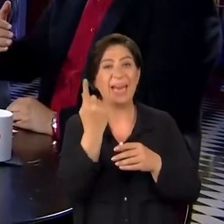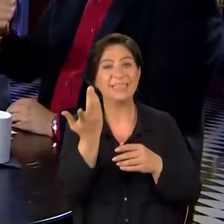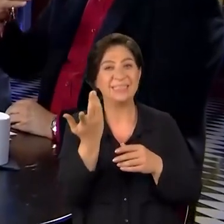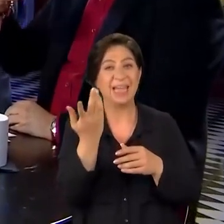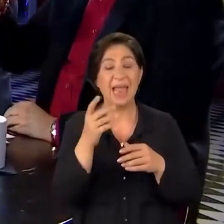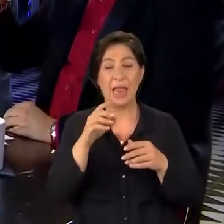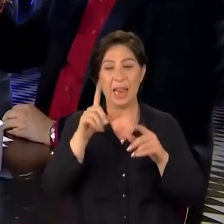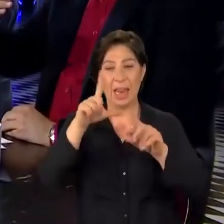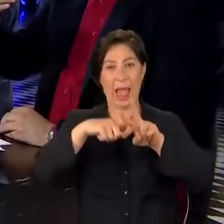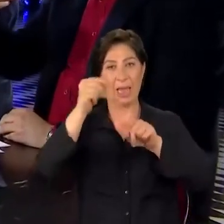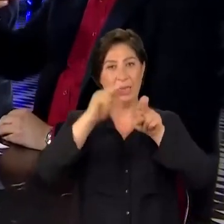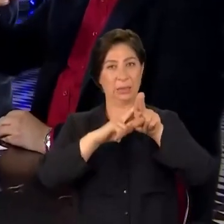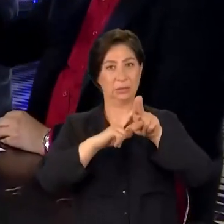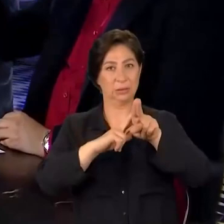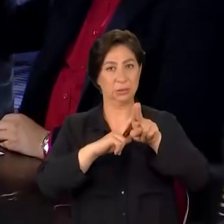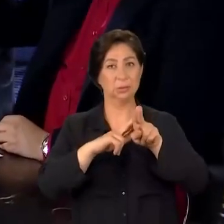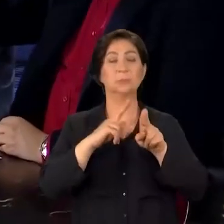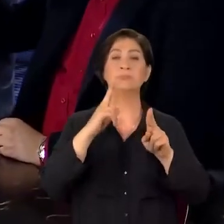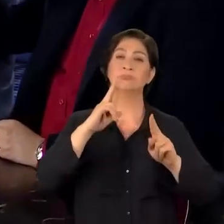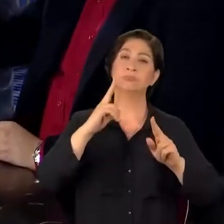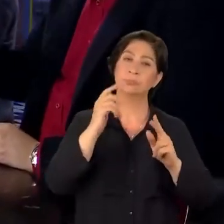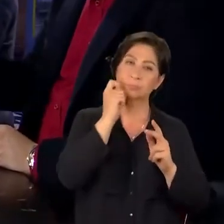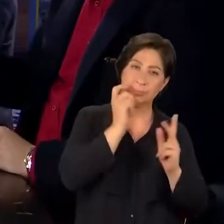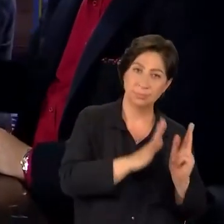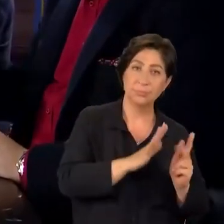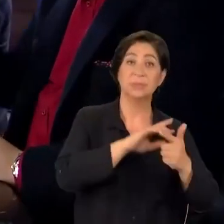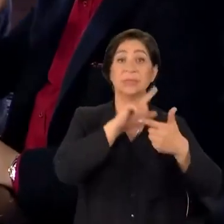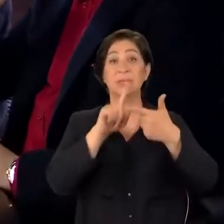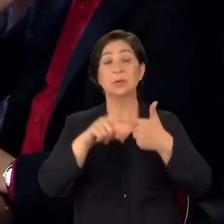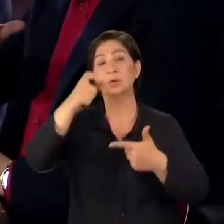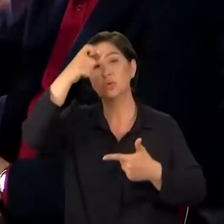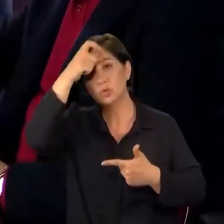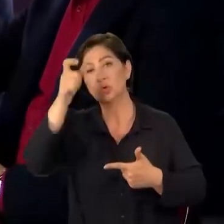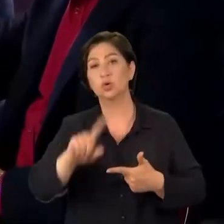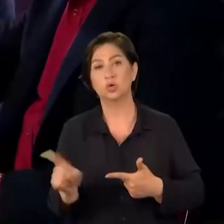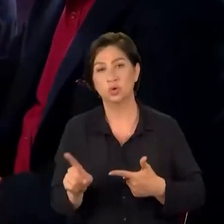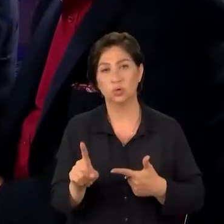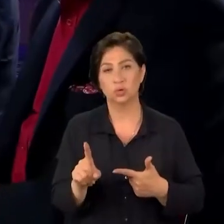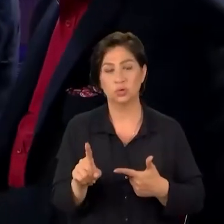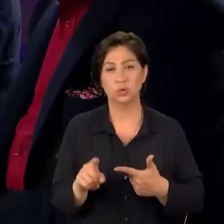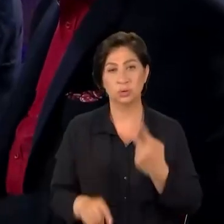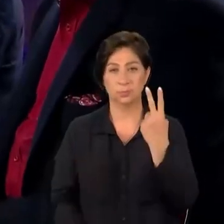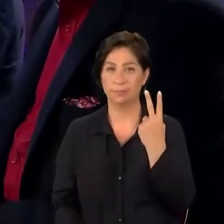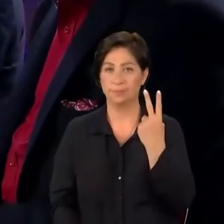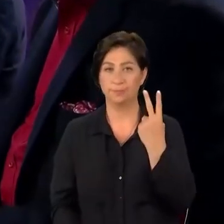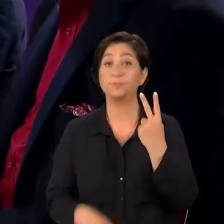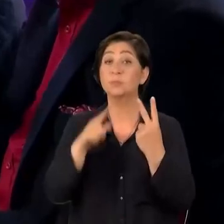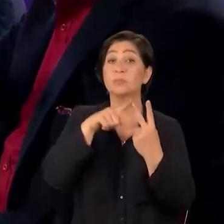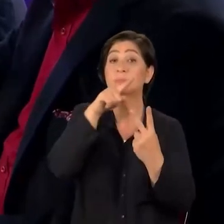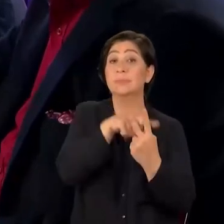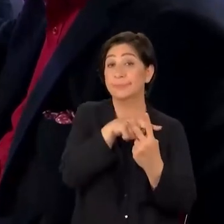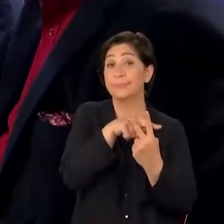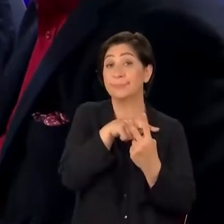bir tanesi laik, muhafazakar, öbürü ise Türk-Kürt'tür.